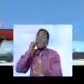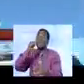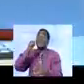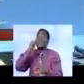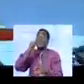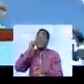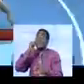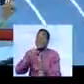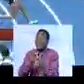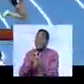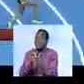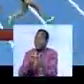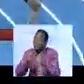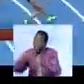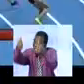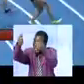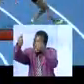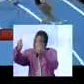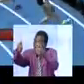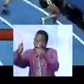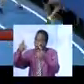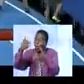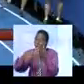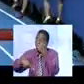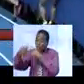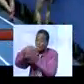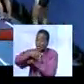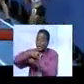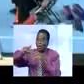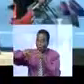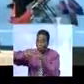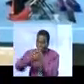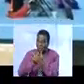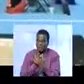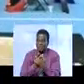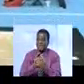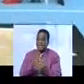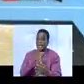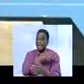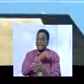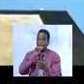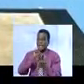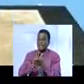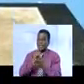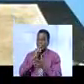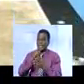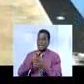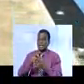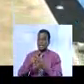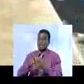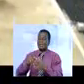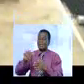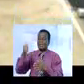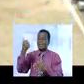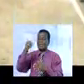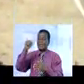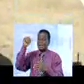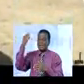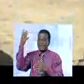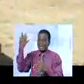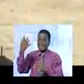60 mètres en Pologne. Et c'est à la faveur des 15e championnats du monde en